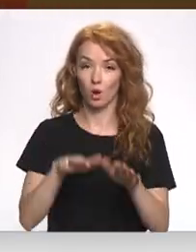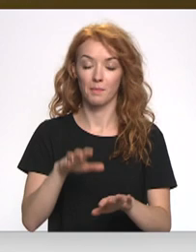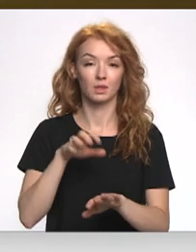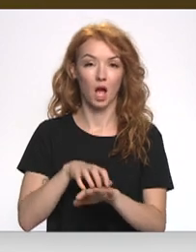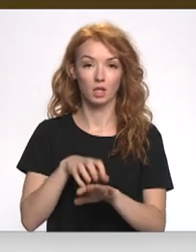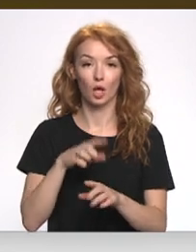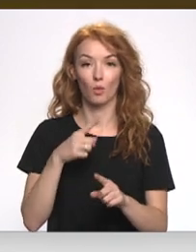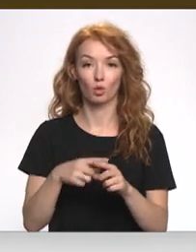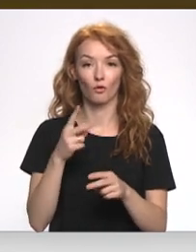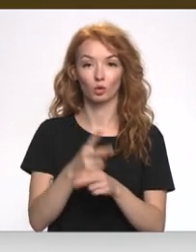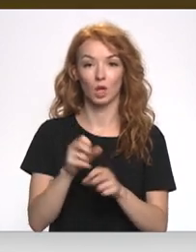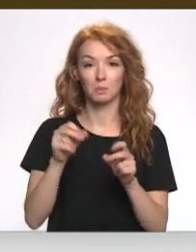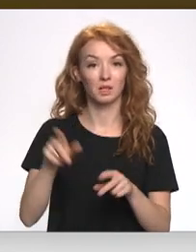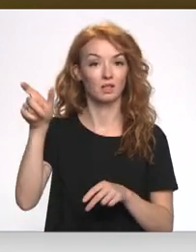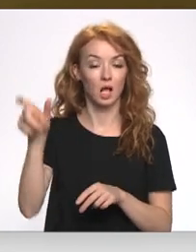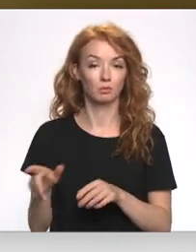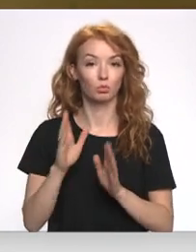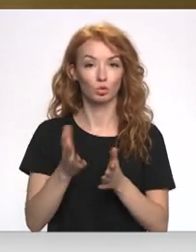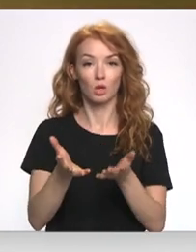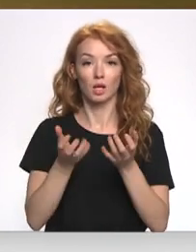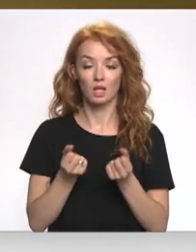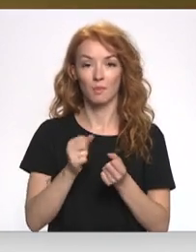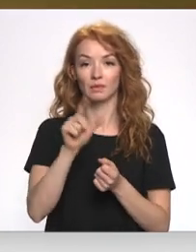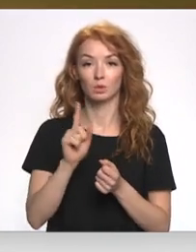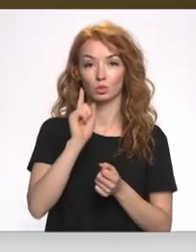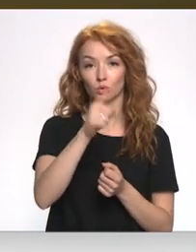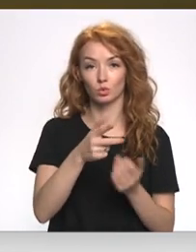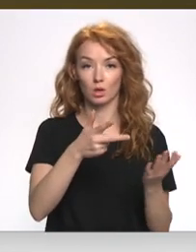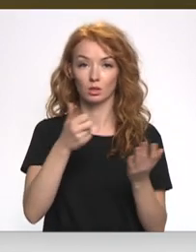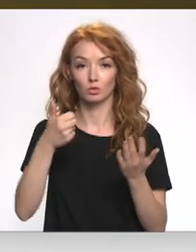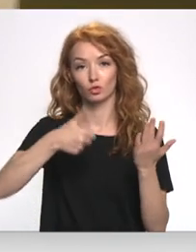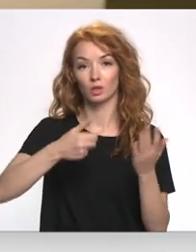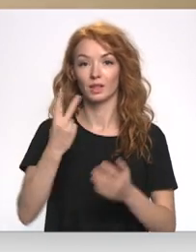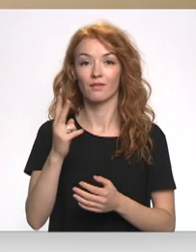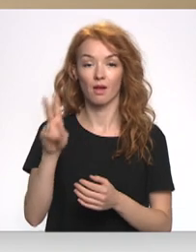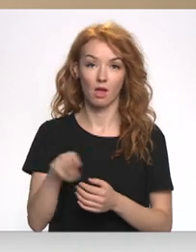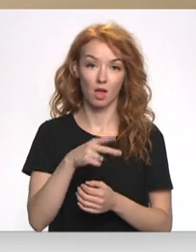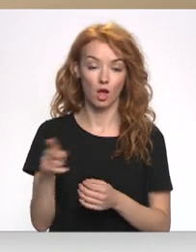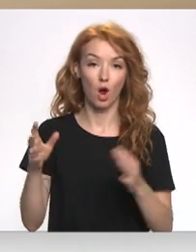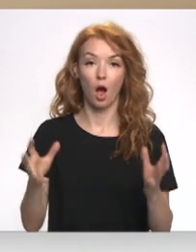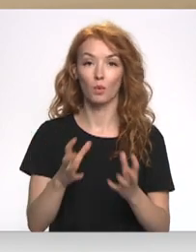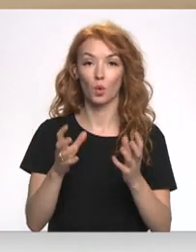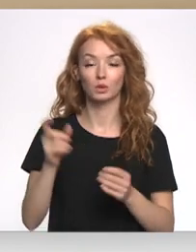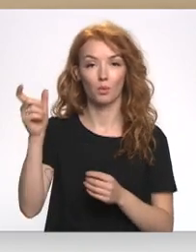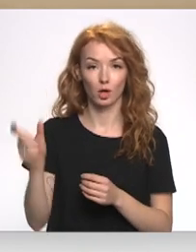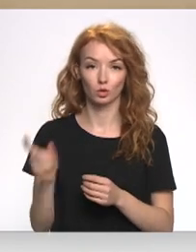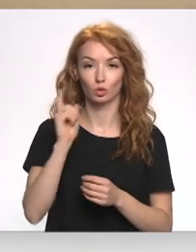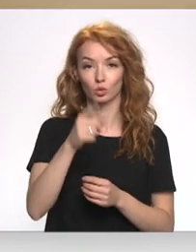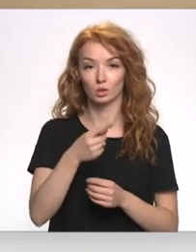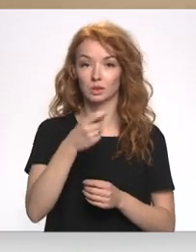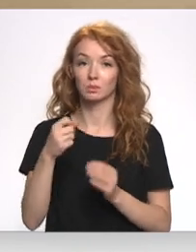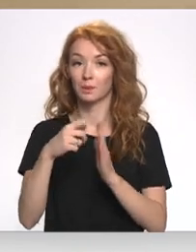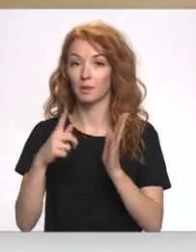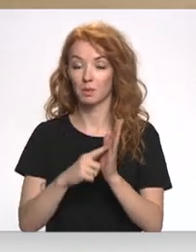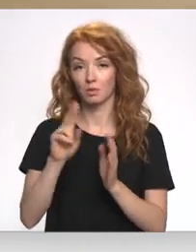un funkcionālajiem speciālistiem būtu jāsaņem vismaz 1862 eiro. Aprūpes personām